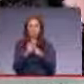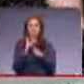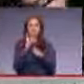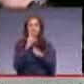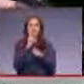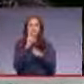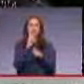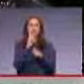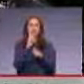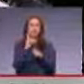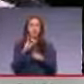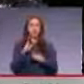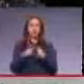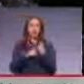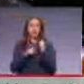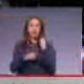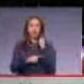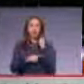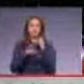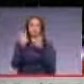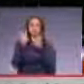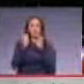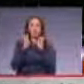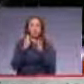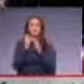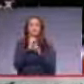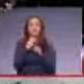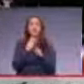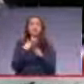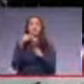بطني كريمه اوجع، بطني كريمه اوجع.